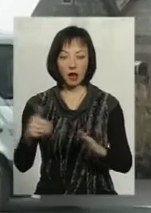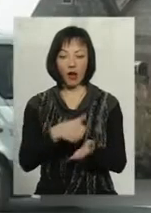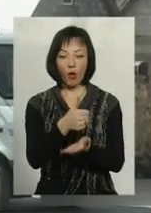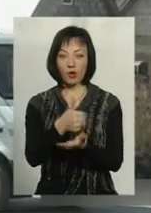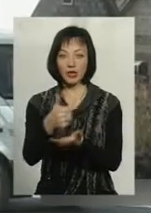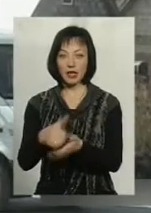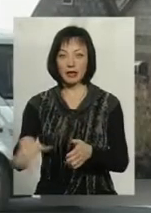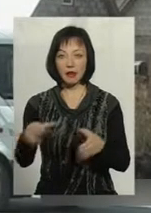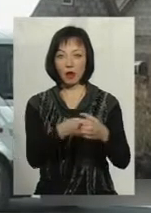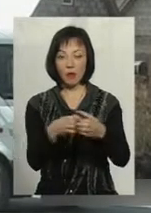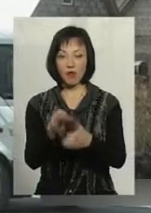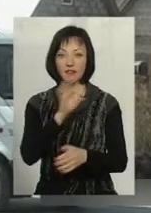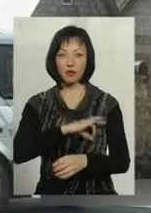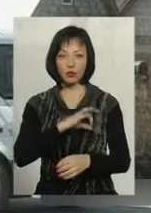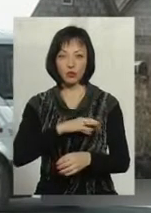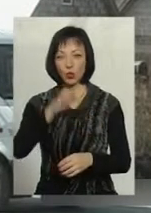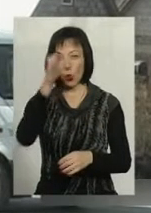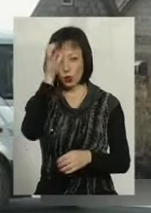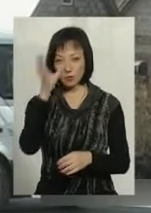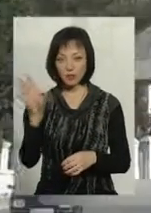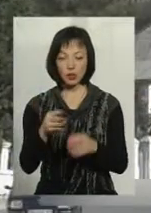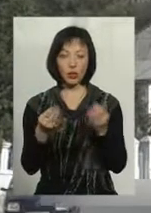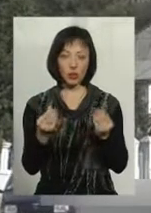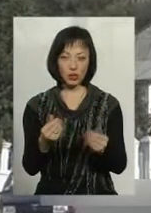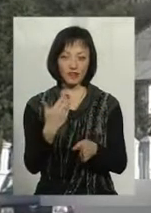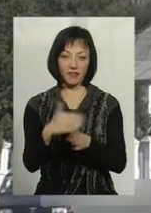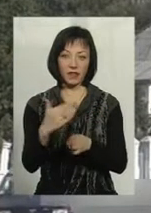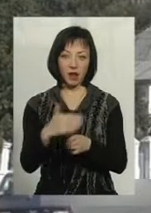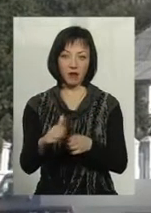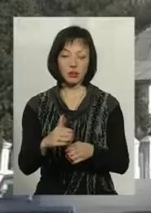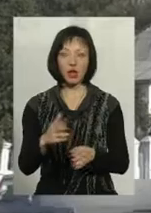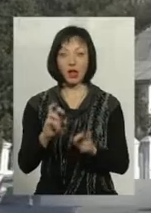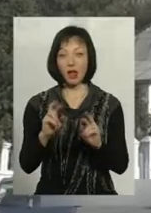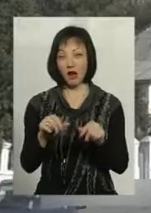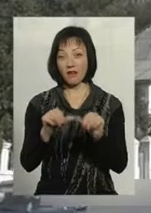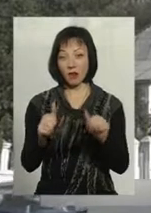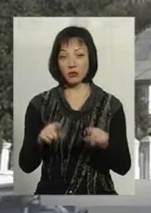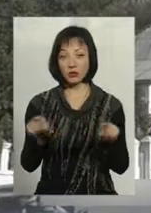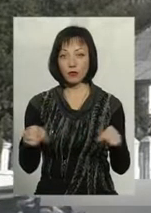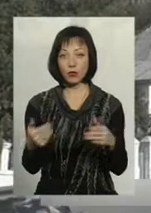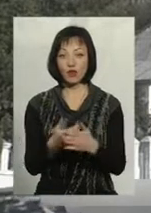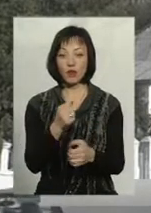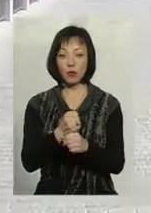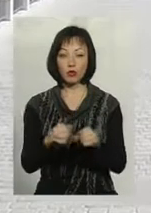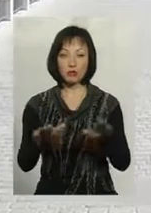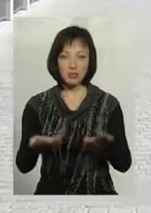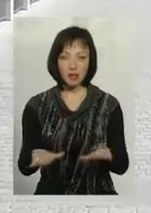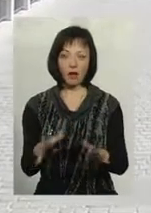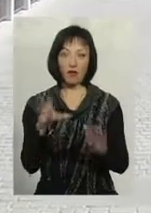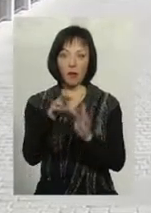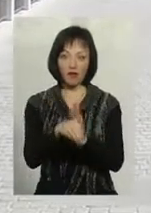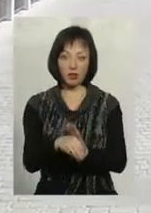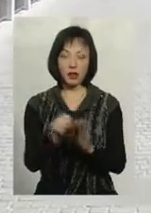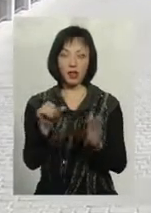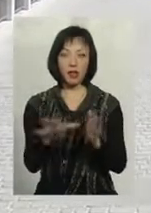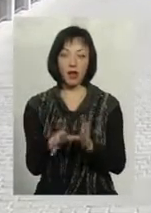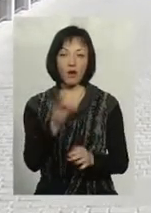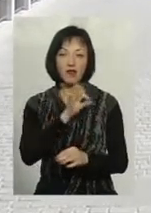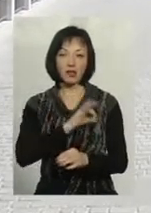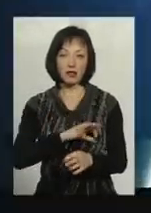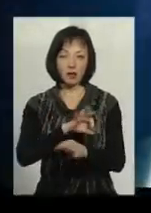залишаться перехідні, і ви їх будете використовувати в наступних бюджетних періодах, в наступному фінансовому році, то кошти,